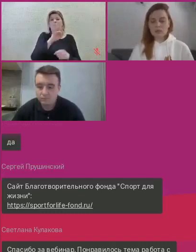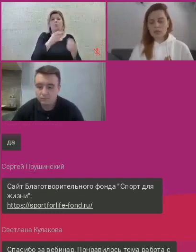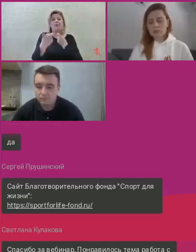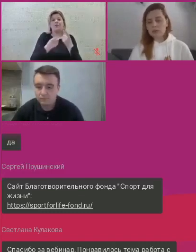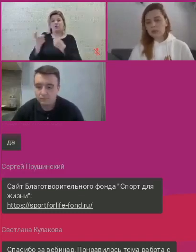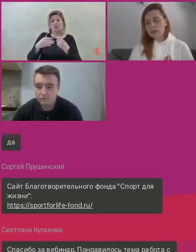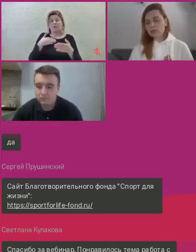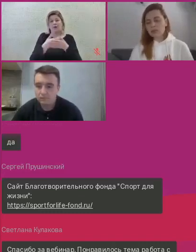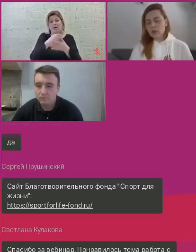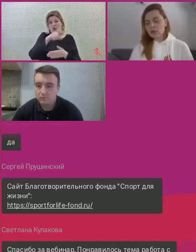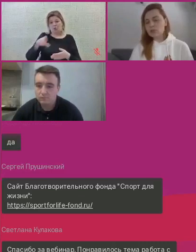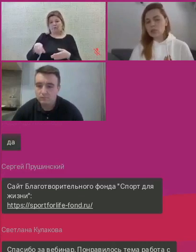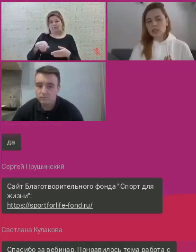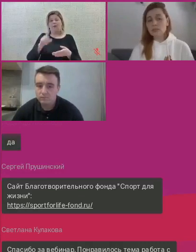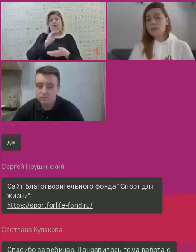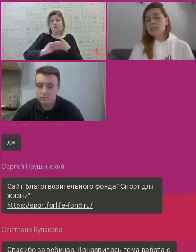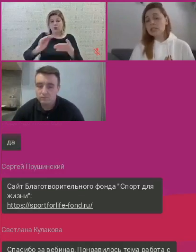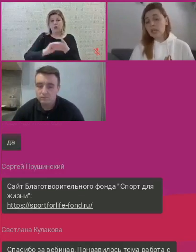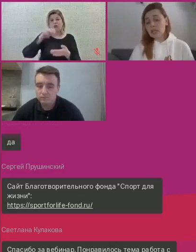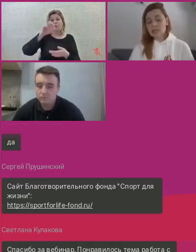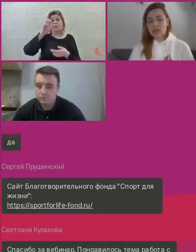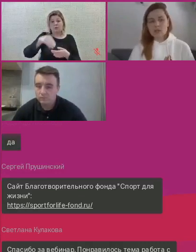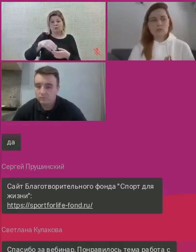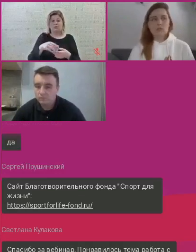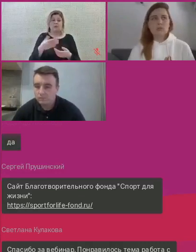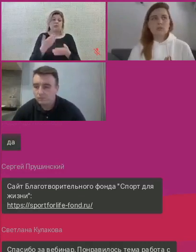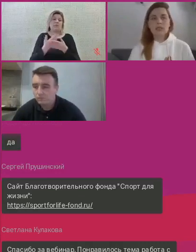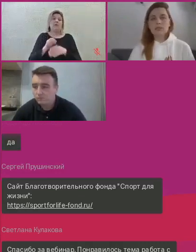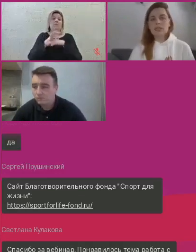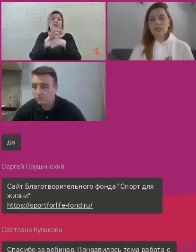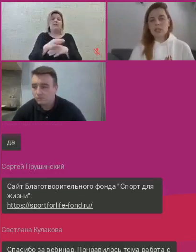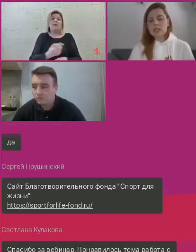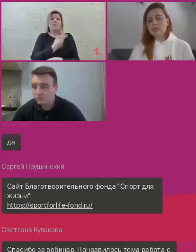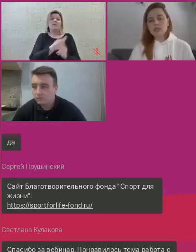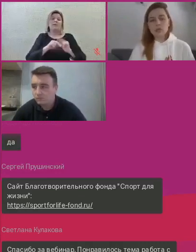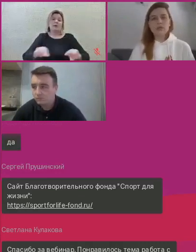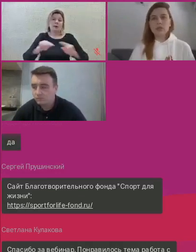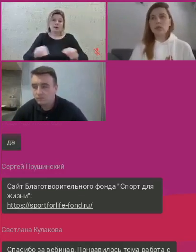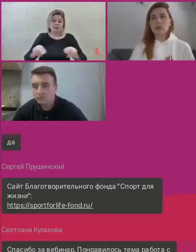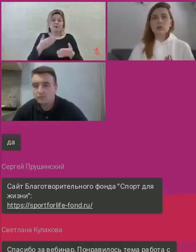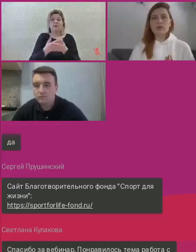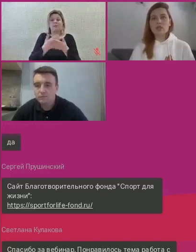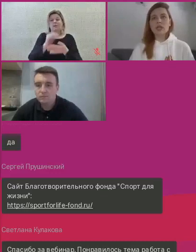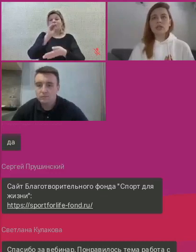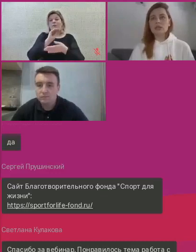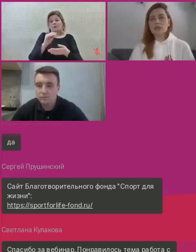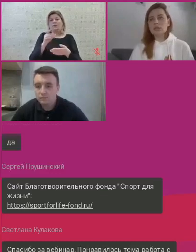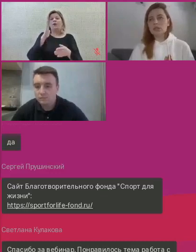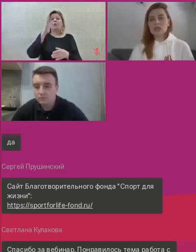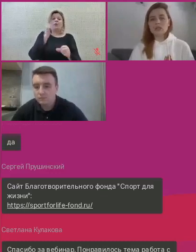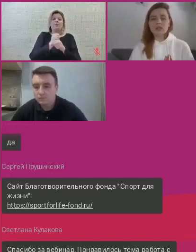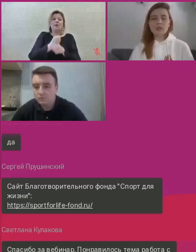ну, там, например, какое-то обучение, либо мастер-класс. Делаем мастер-класс для волонтеров, которые будут